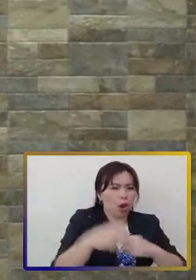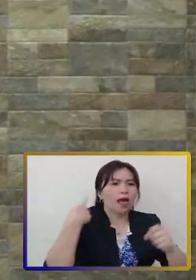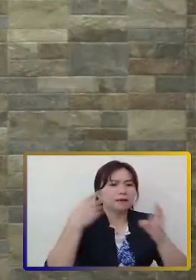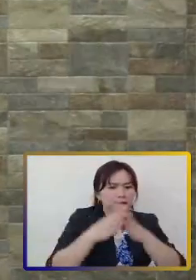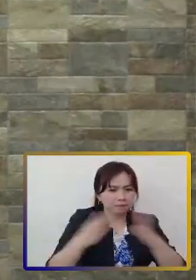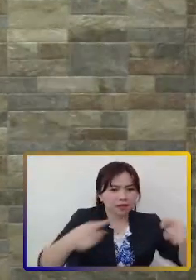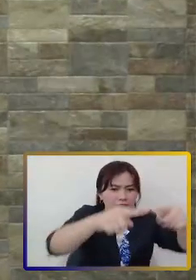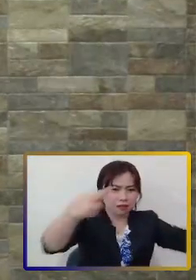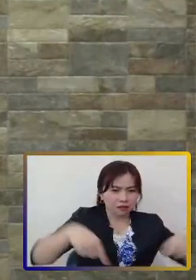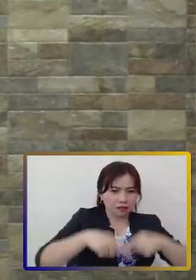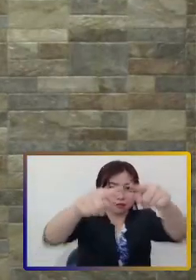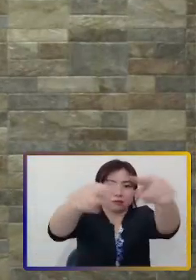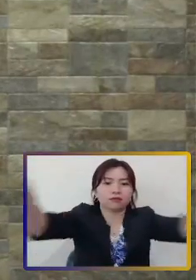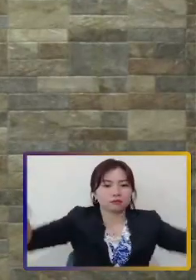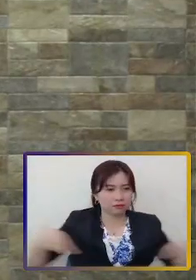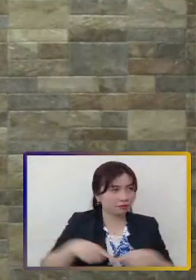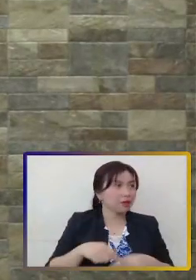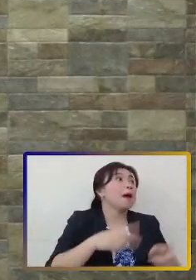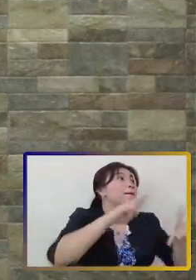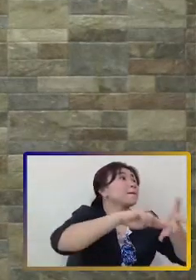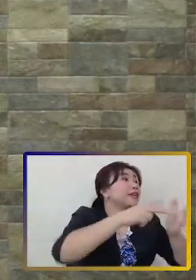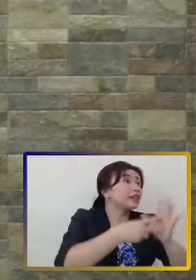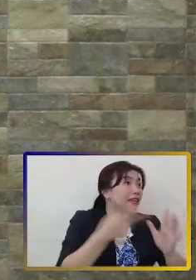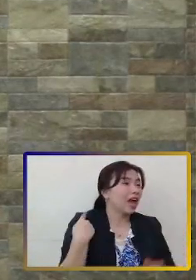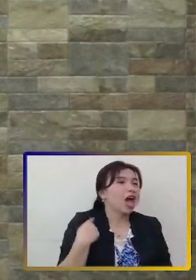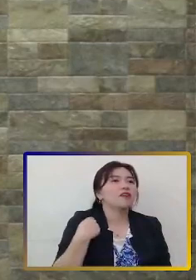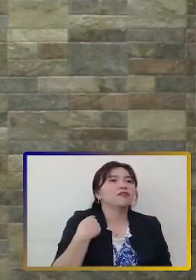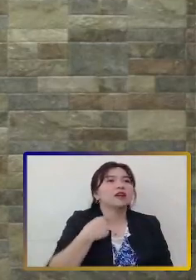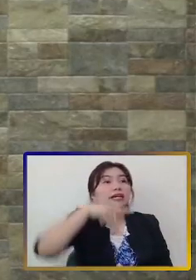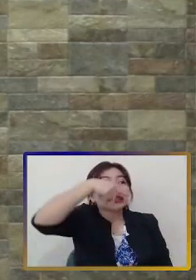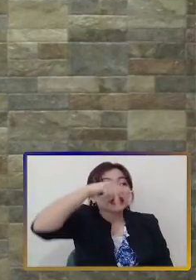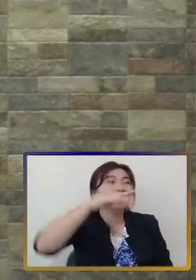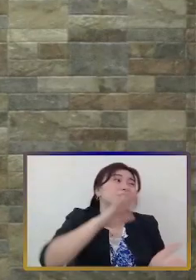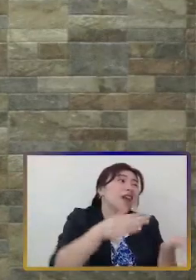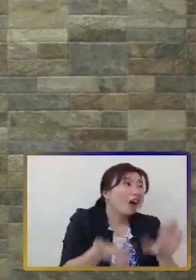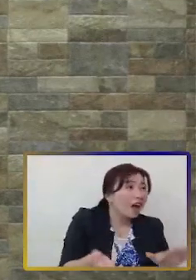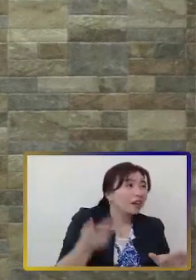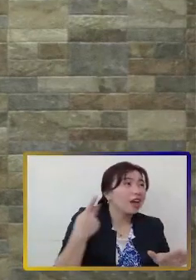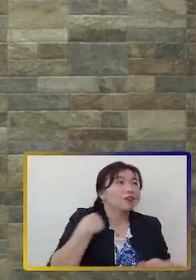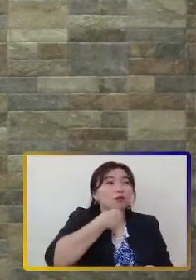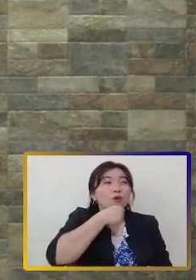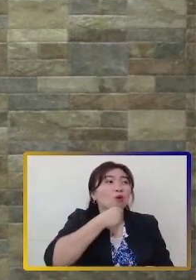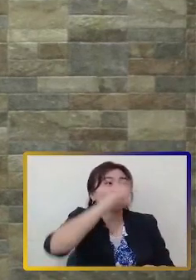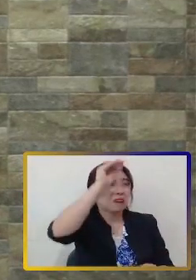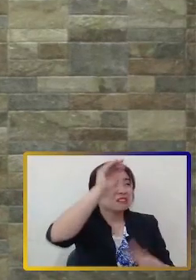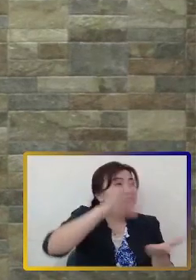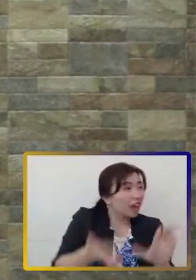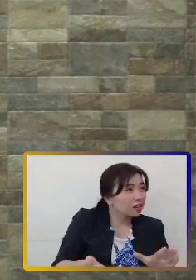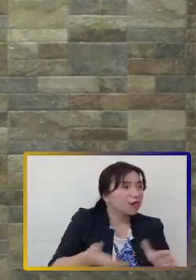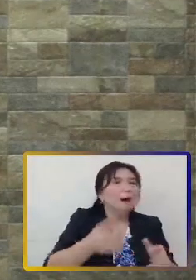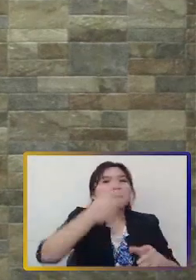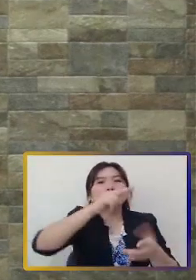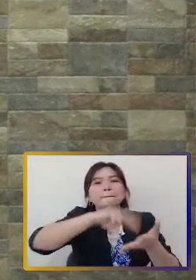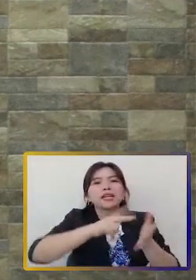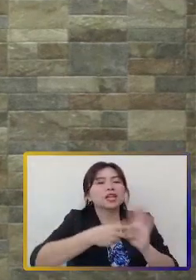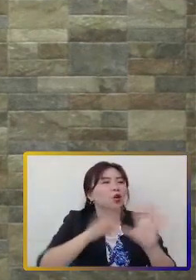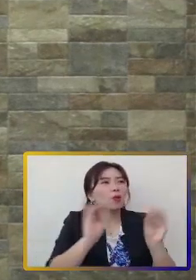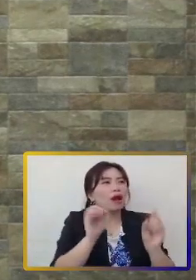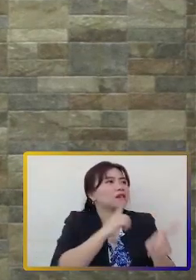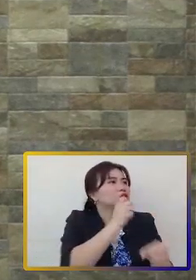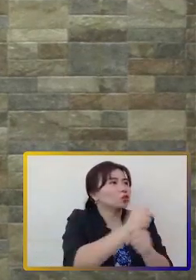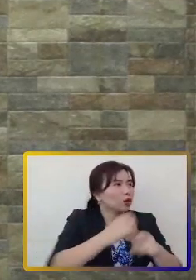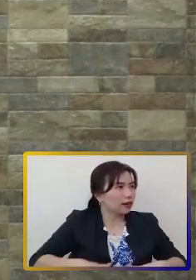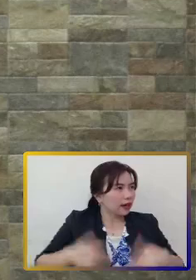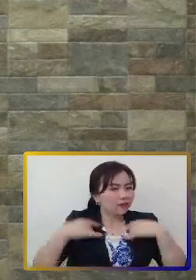you see So In other words There's no assurance physical life There's no assurance So why pay